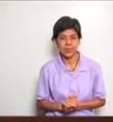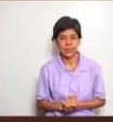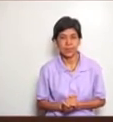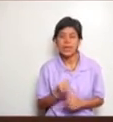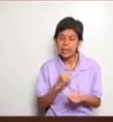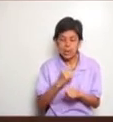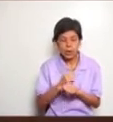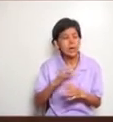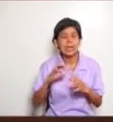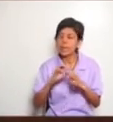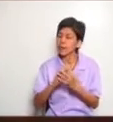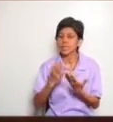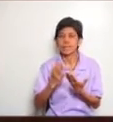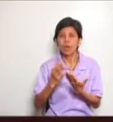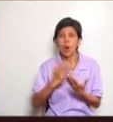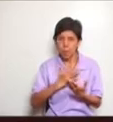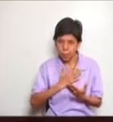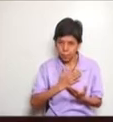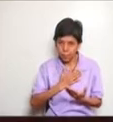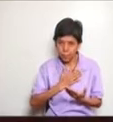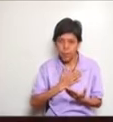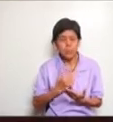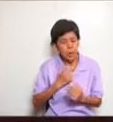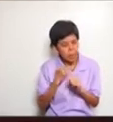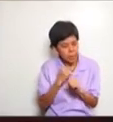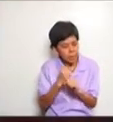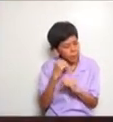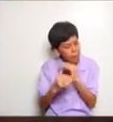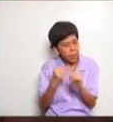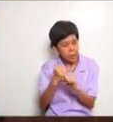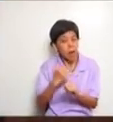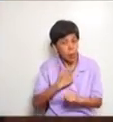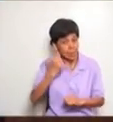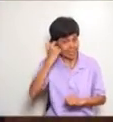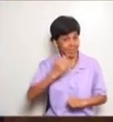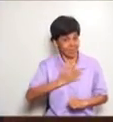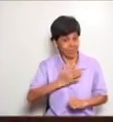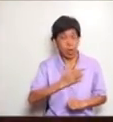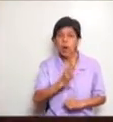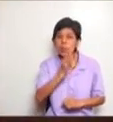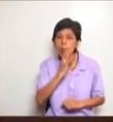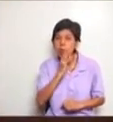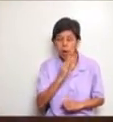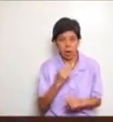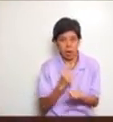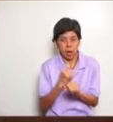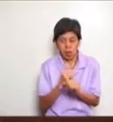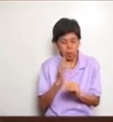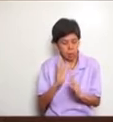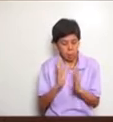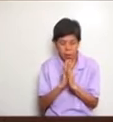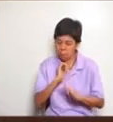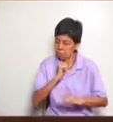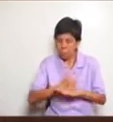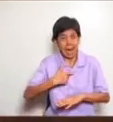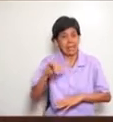ทั้งหมดเปเรขาจิไตร ซึ่งผมไม่ขามอาจจะเก้าถึงได้แต่ผมเชื่อว่า ถ้าเรายงไม่มลูกพระรห